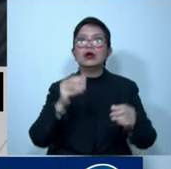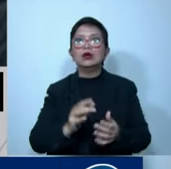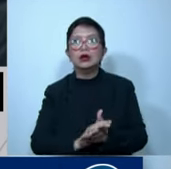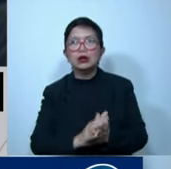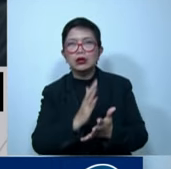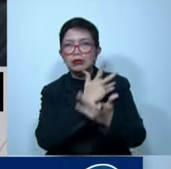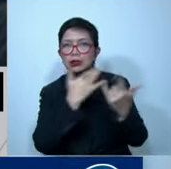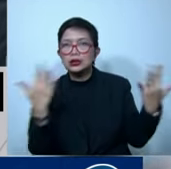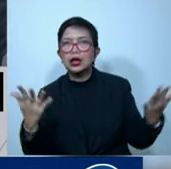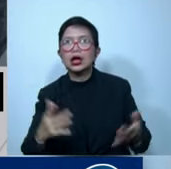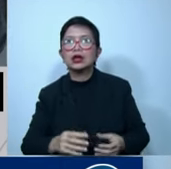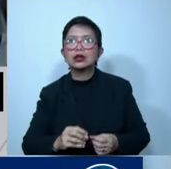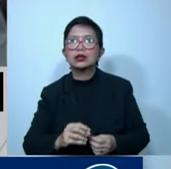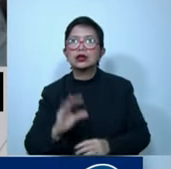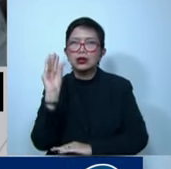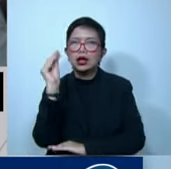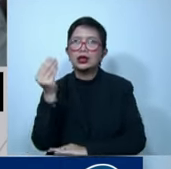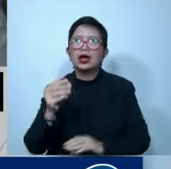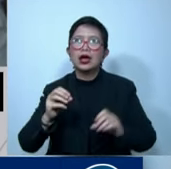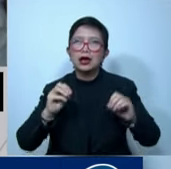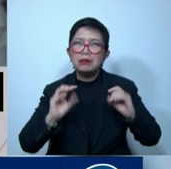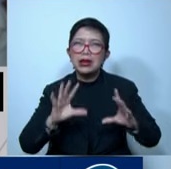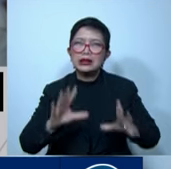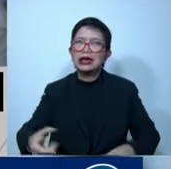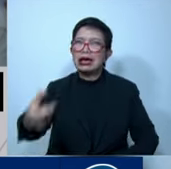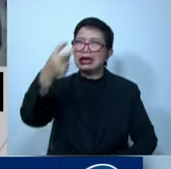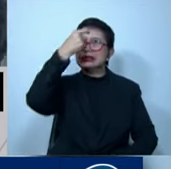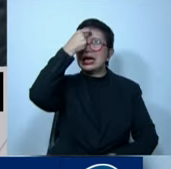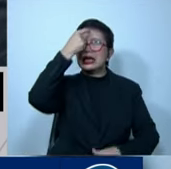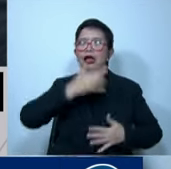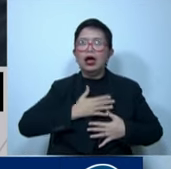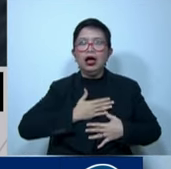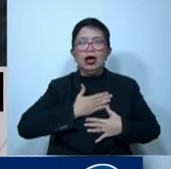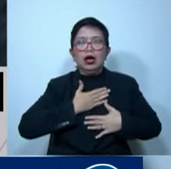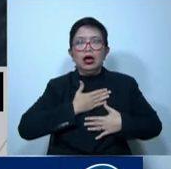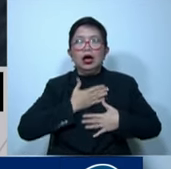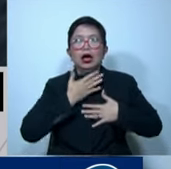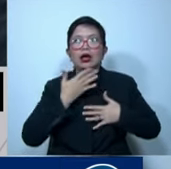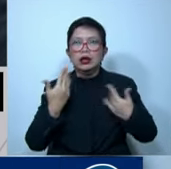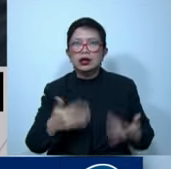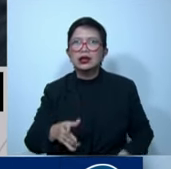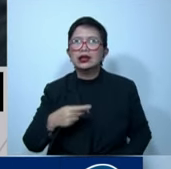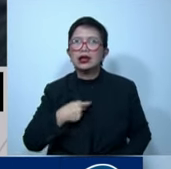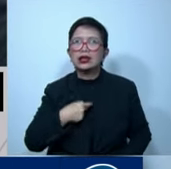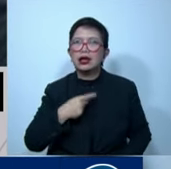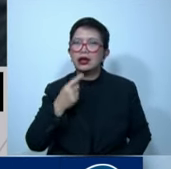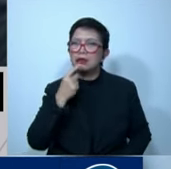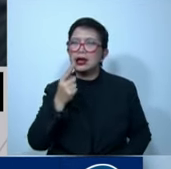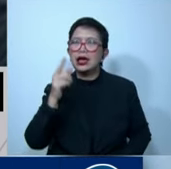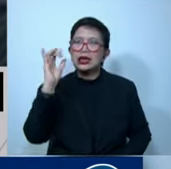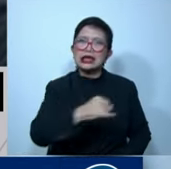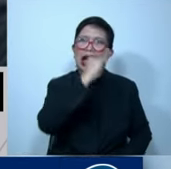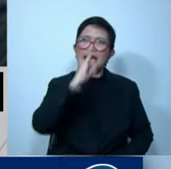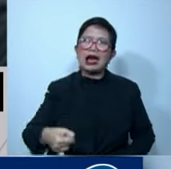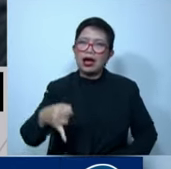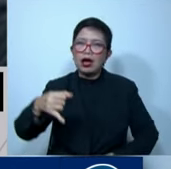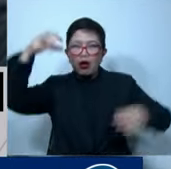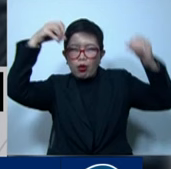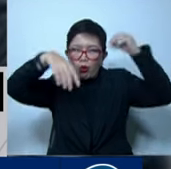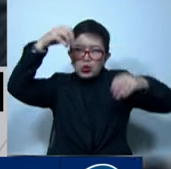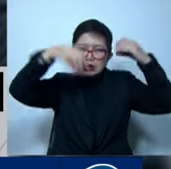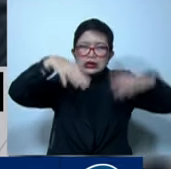yang mengalami sakit pernafasan. Jadi saya kira kalau kita dengan gampang menyalahkan angin, hujan dan